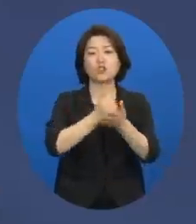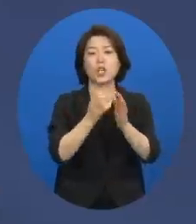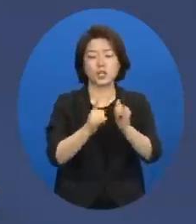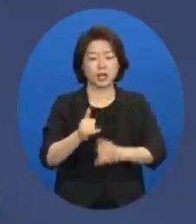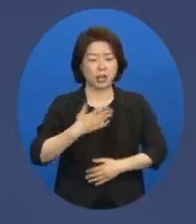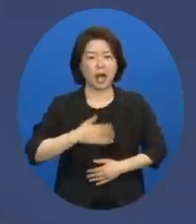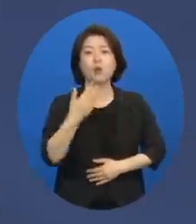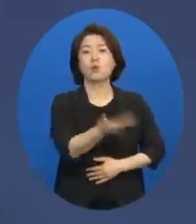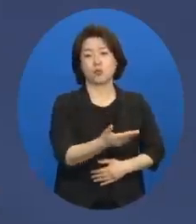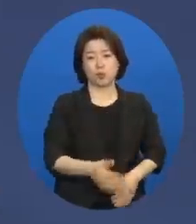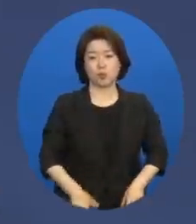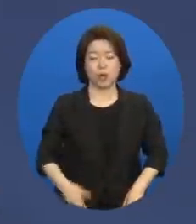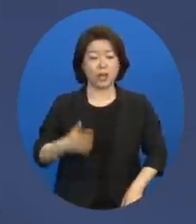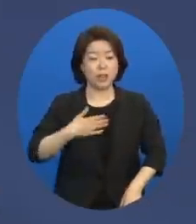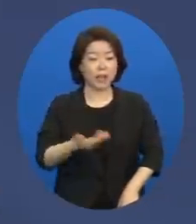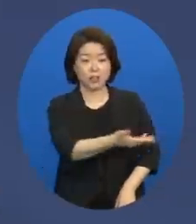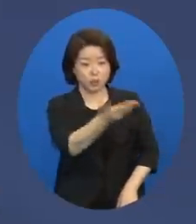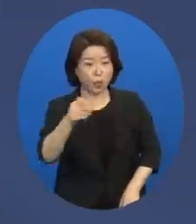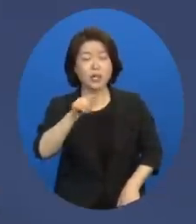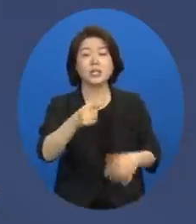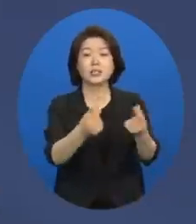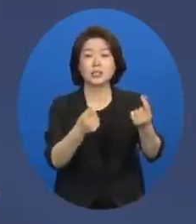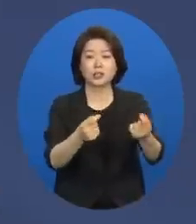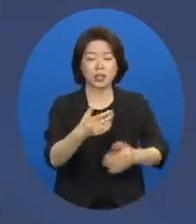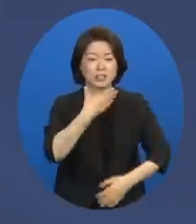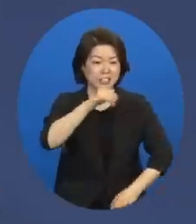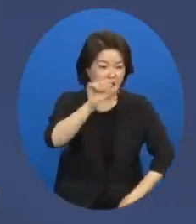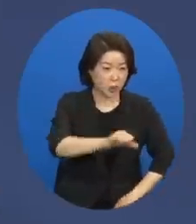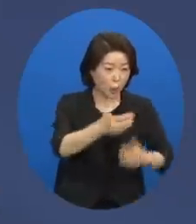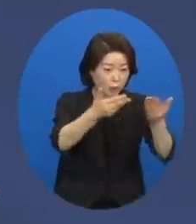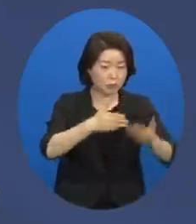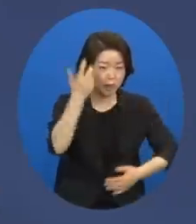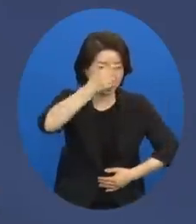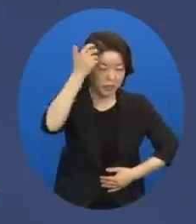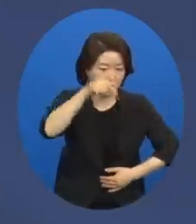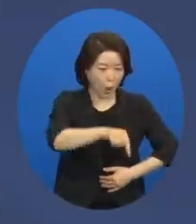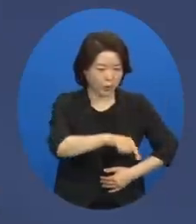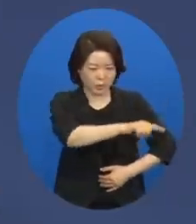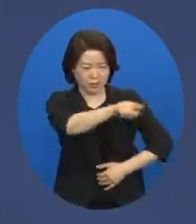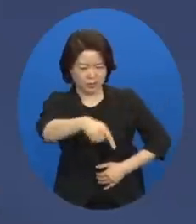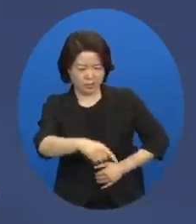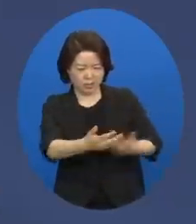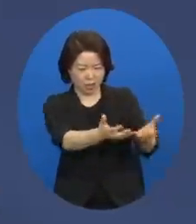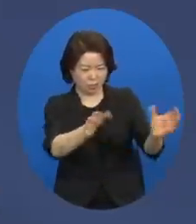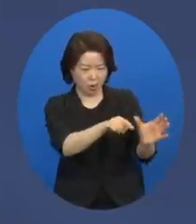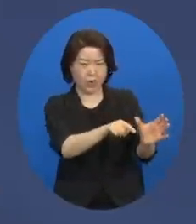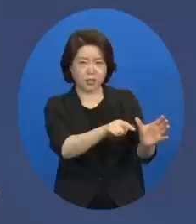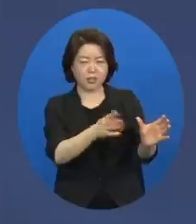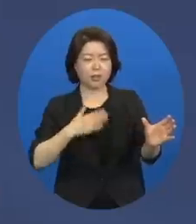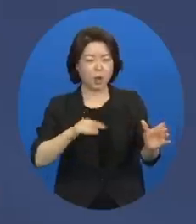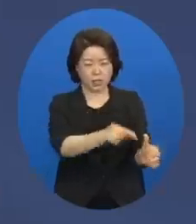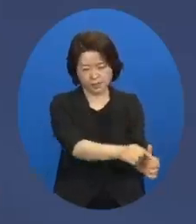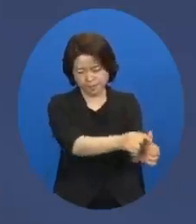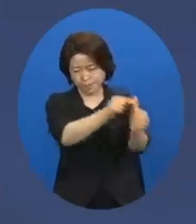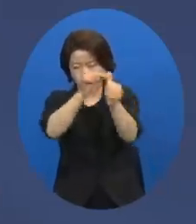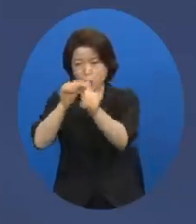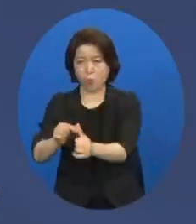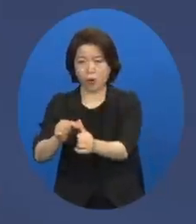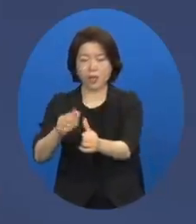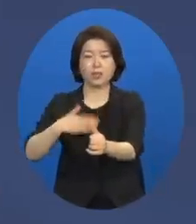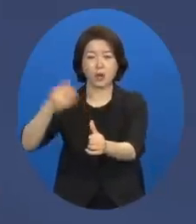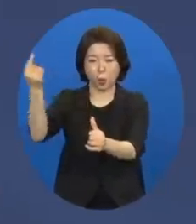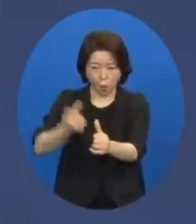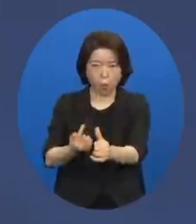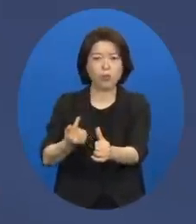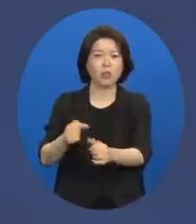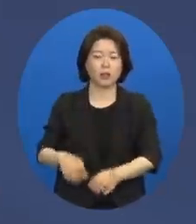깨닫게 해주시고 나는 너희를 그렇게 그 저주받은 영혼의 저 끔찍한 울명에서 너희를 구원하여 주러